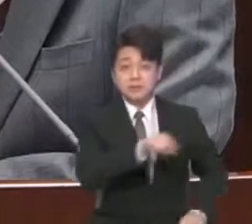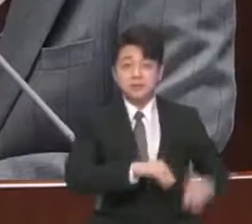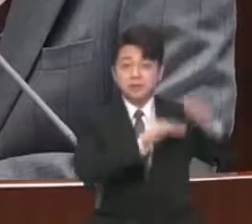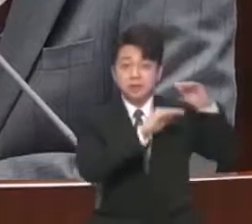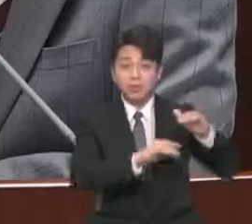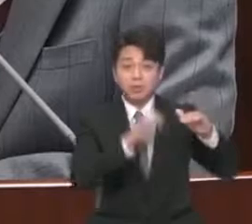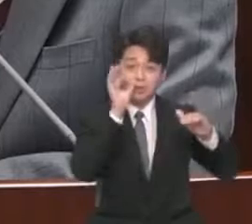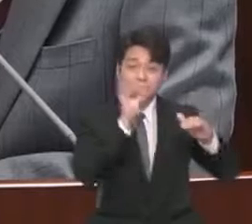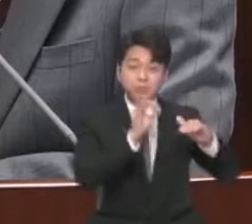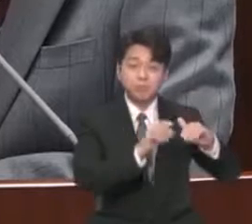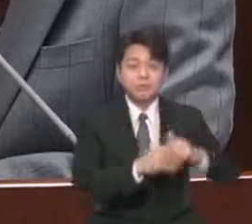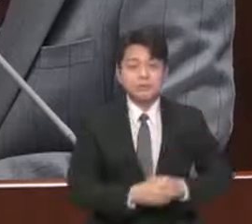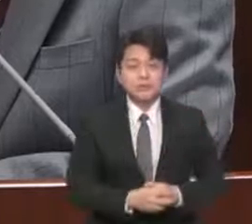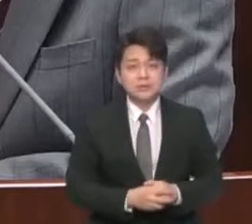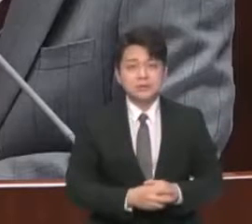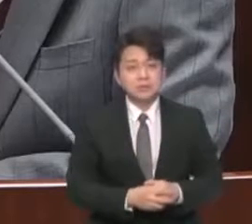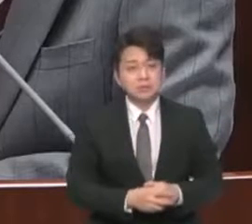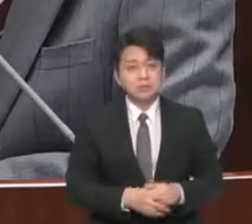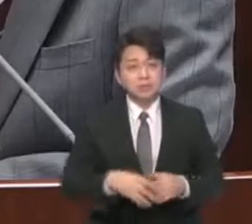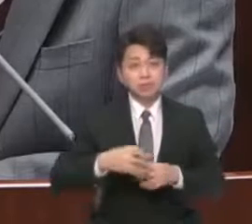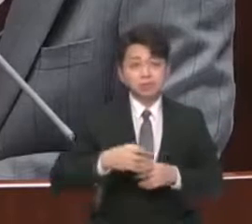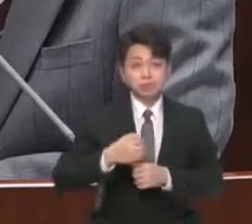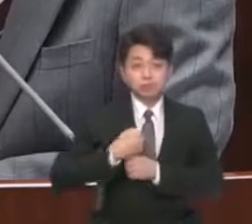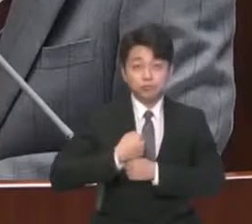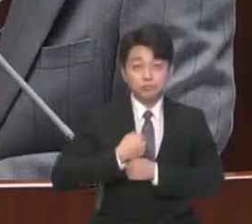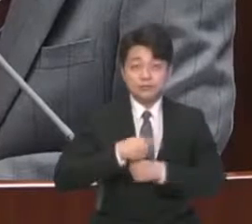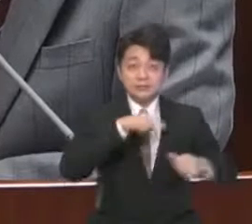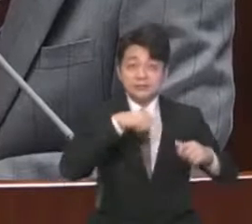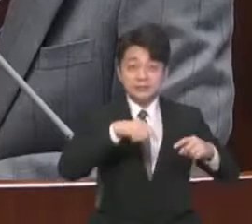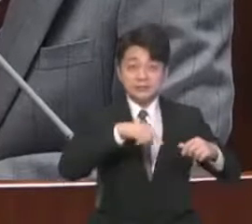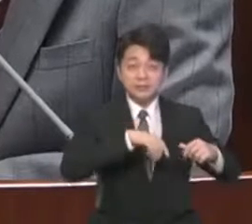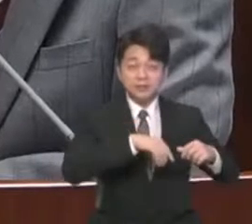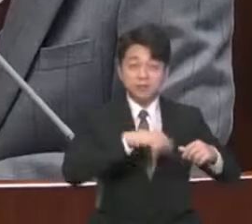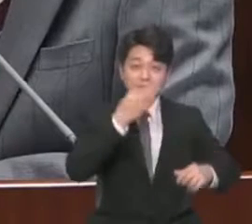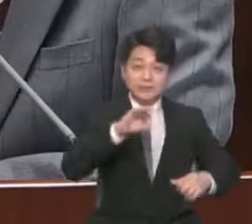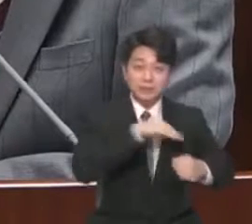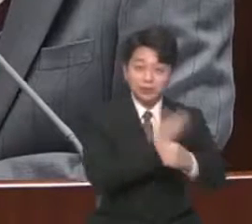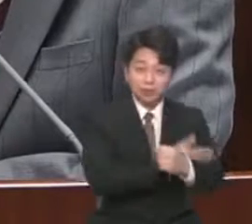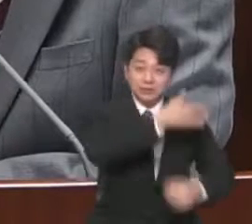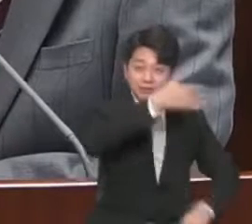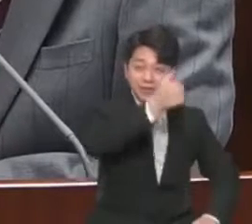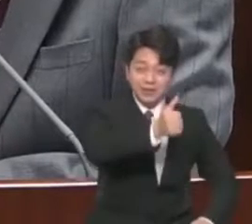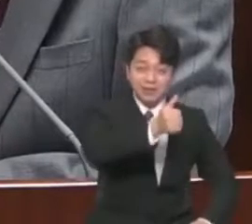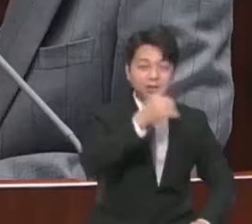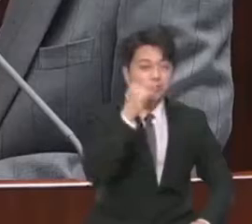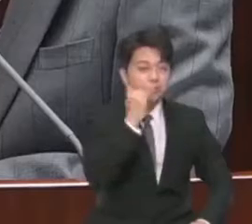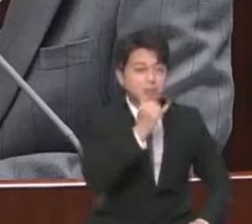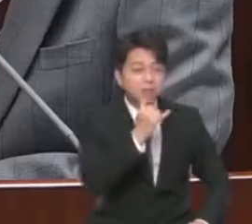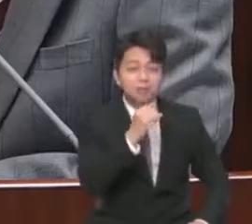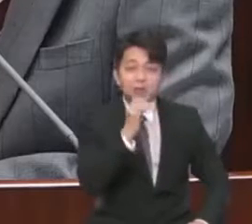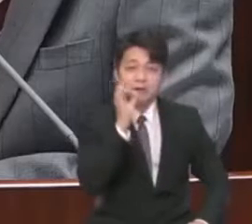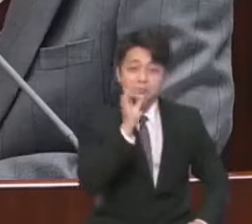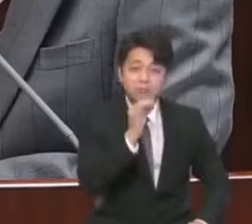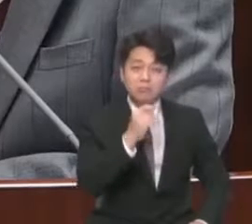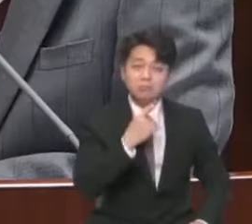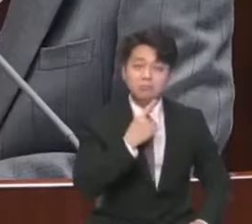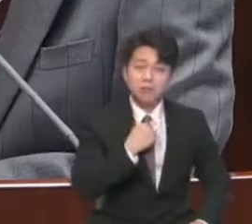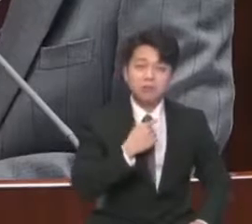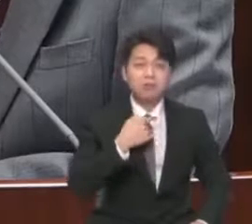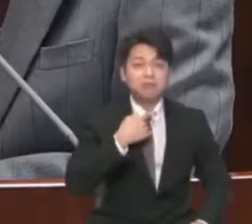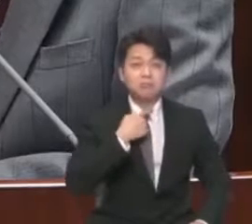들어서 지휘관이 혹시 그런 뭐 전화를 받았든지 통보를 받아서 했으면은 그 상황을 아마